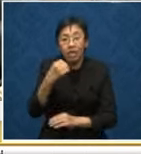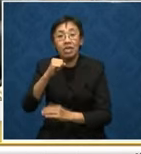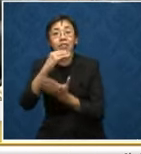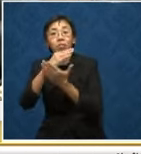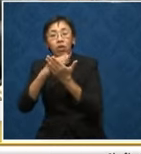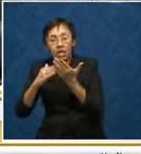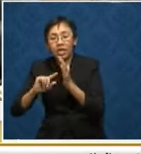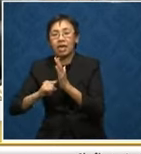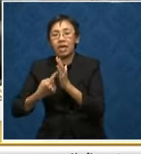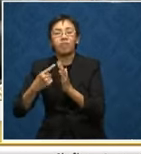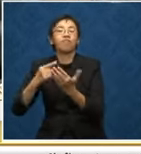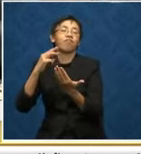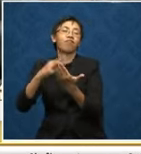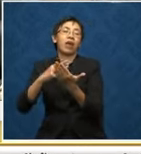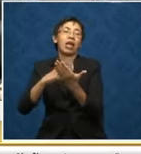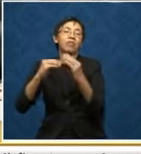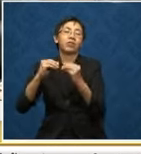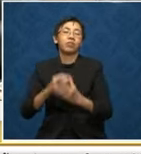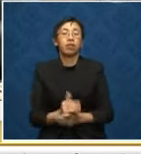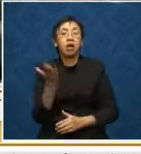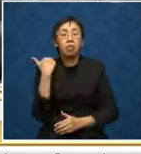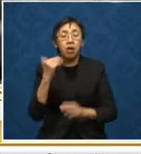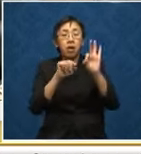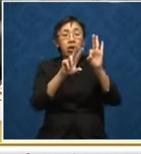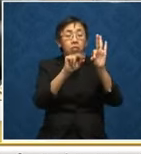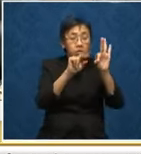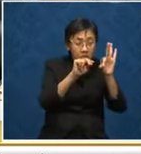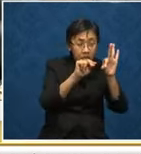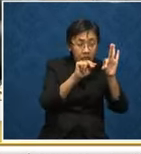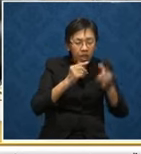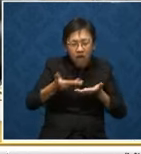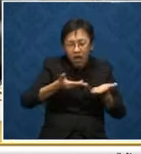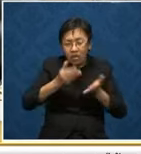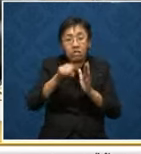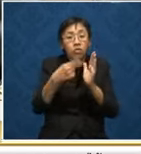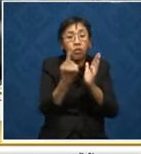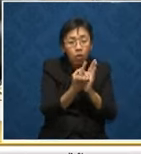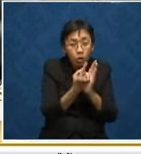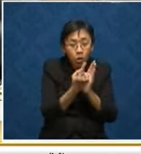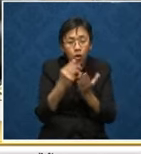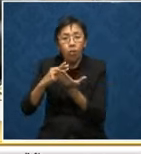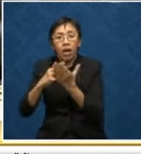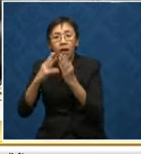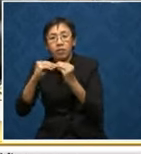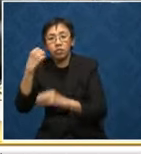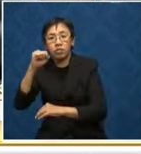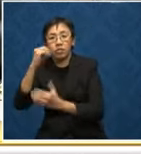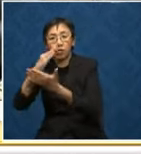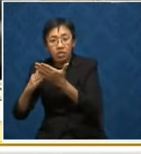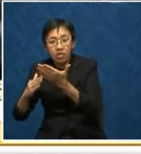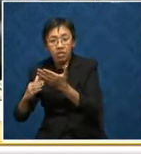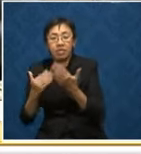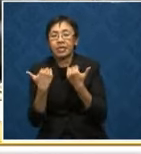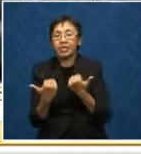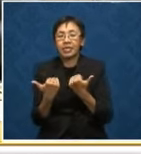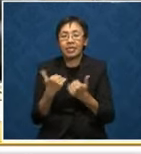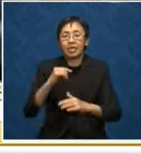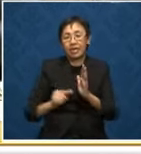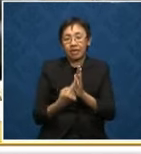านะครับจะเป็นเวลาเดิมที่เราได้เริ่มเมื่อก่อนเราเริ่ม 9:30 น.หารือ1ชั่วโมงเข้าระเบียบวาระ 10:30 น.ครับครั้งนี้เราจะเริ่ม